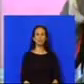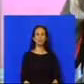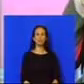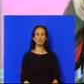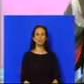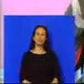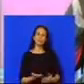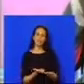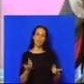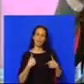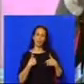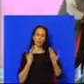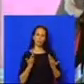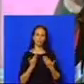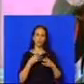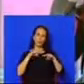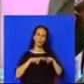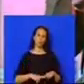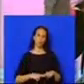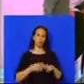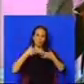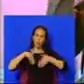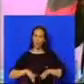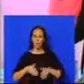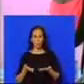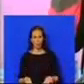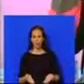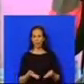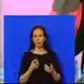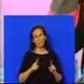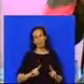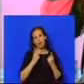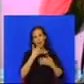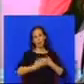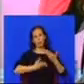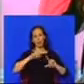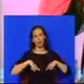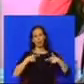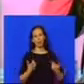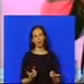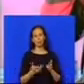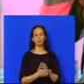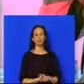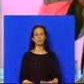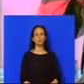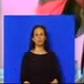זה אנחנו, ככה אנחנו נשאר, ככה נולדנו, או ככה זה קרה במהלך החיים,